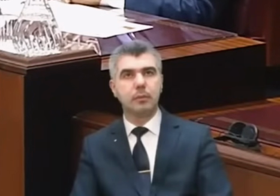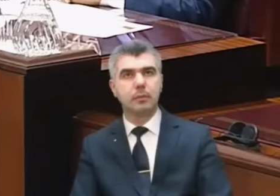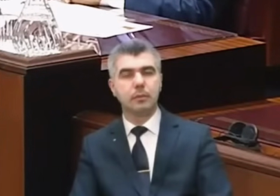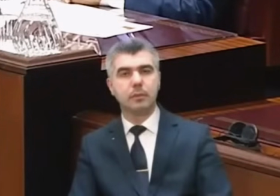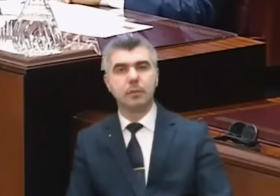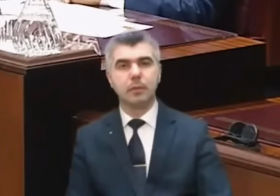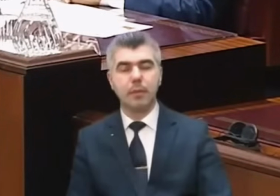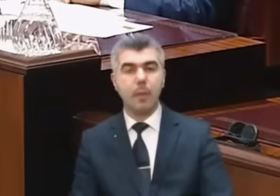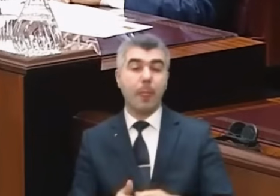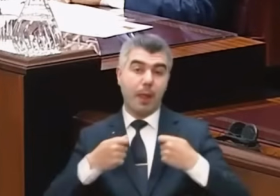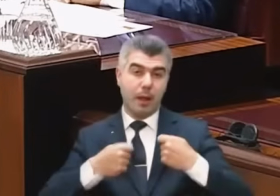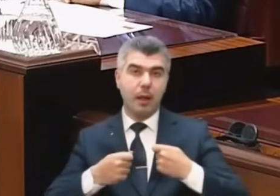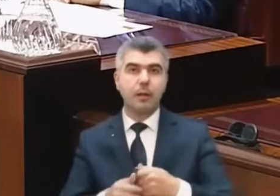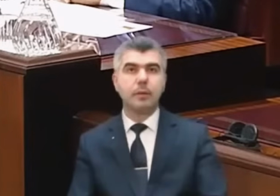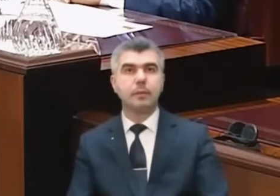سيد الرئيس،